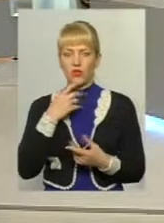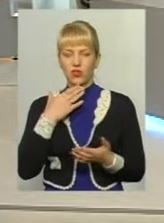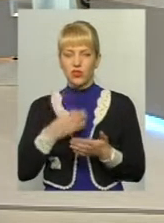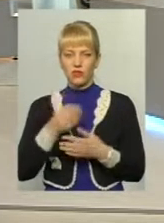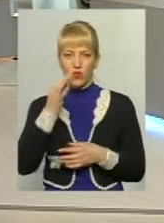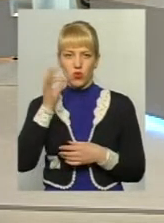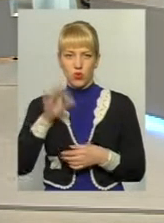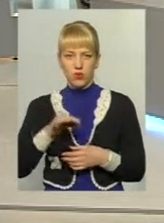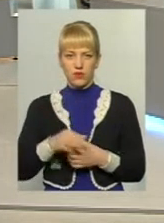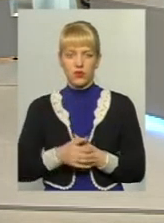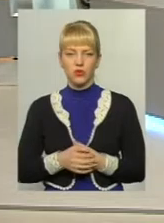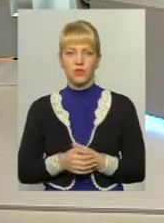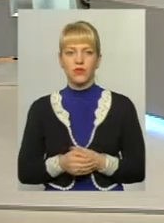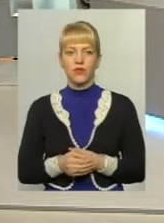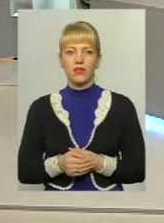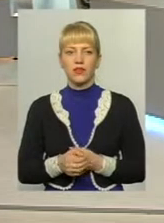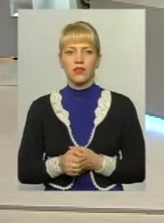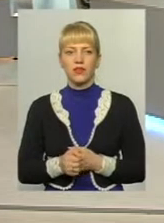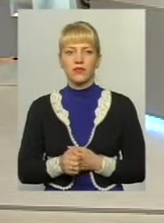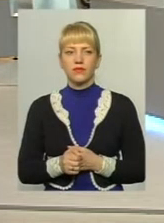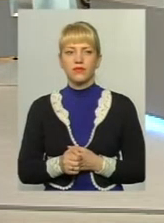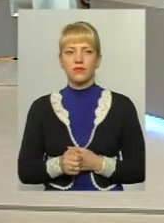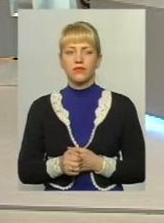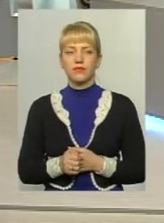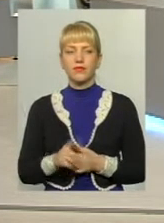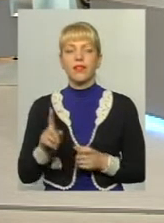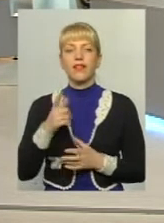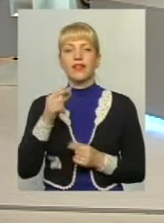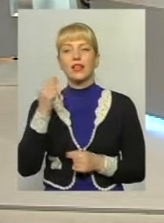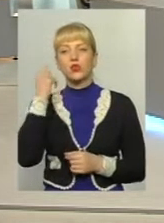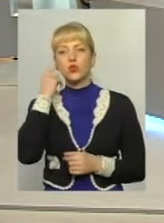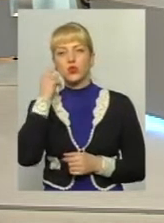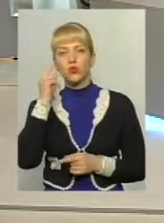ЖЕКами щось. Ні, без ВБ, скільки чула від людей.